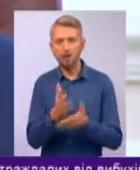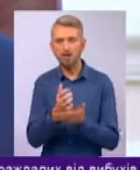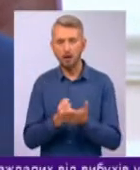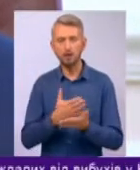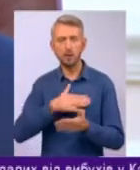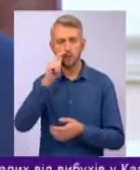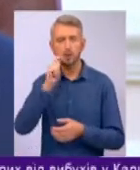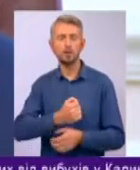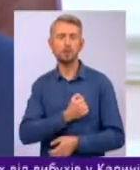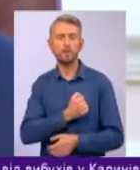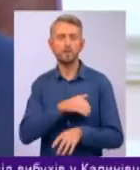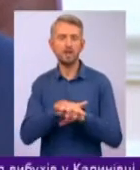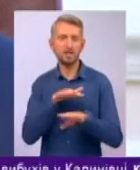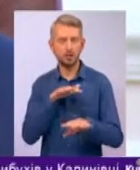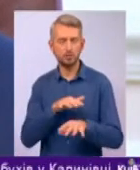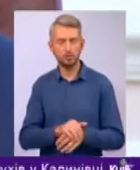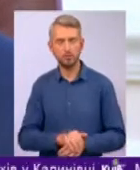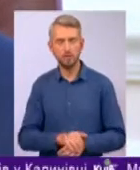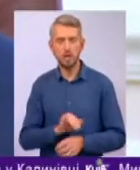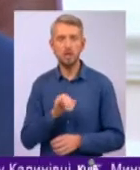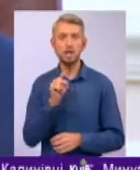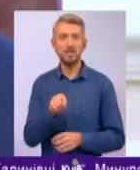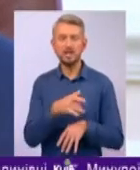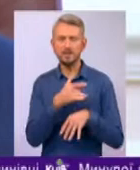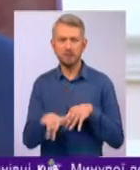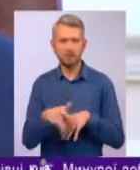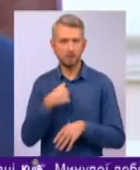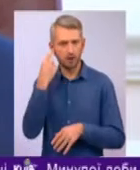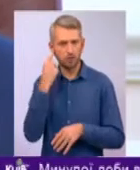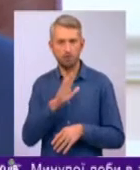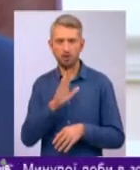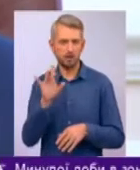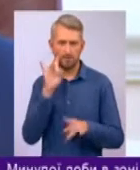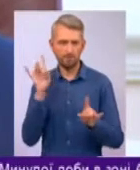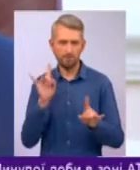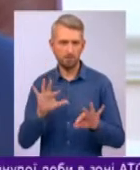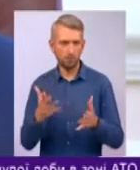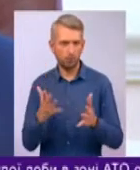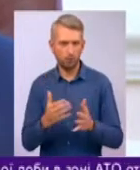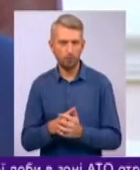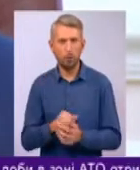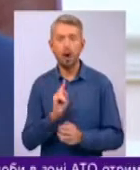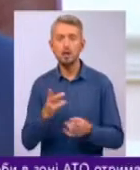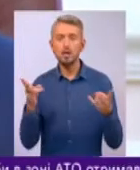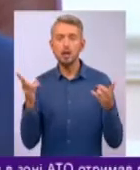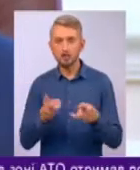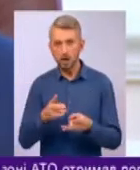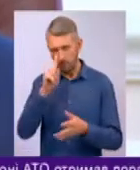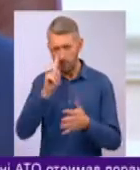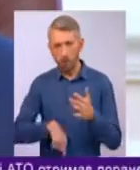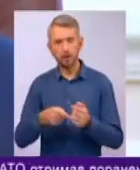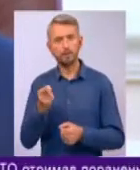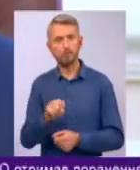нашого українського війська. І він знищений, я думаю, що не випадково, але треба переконатися в